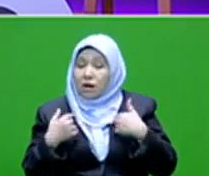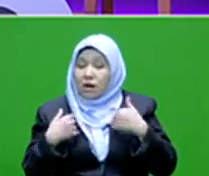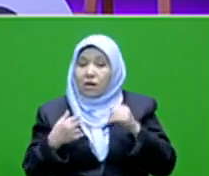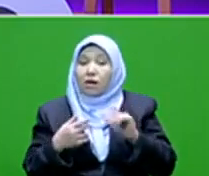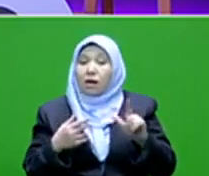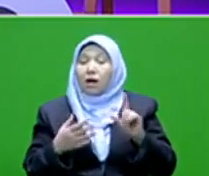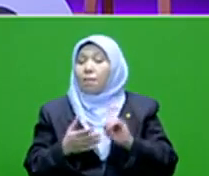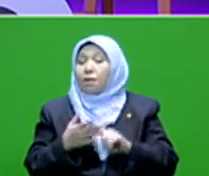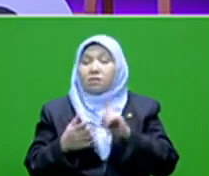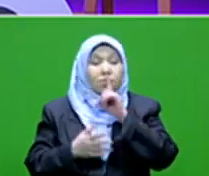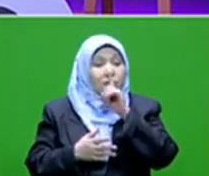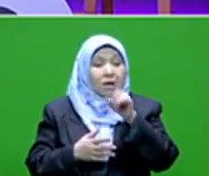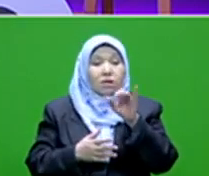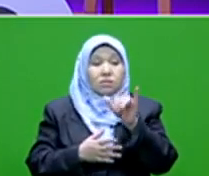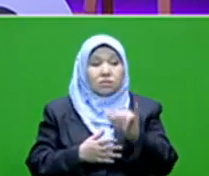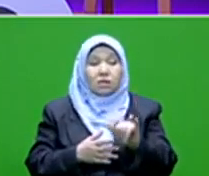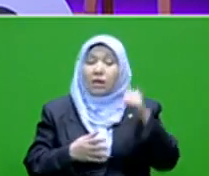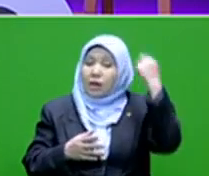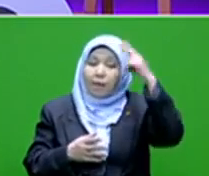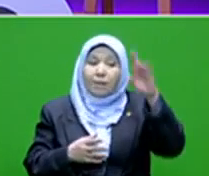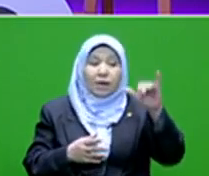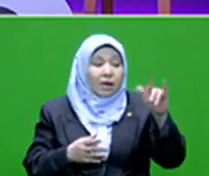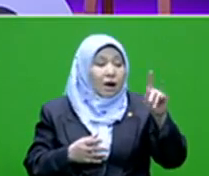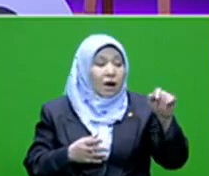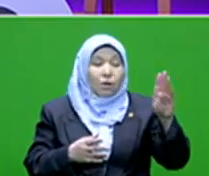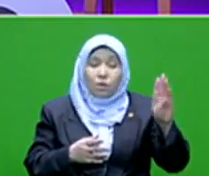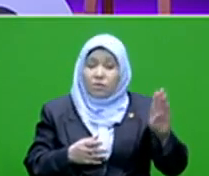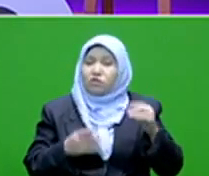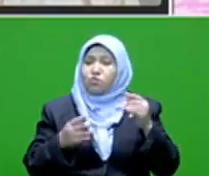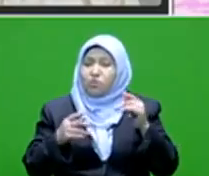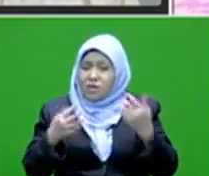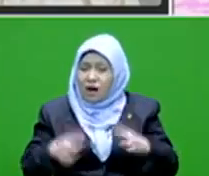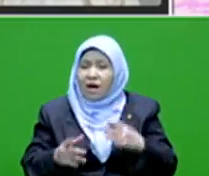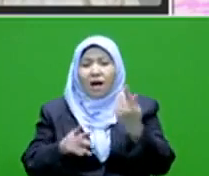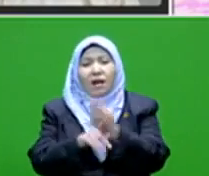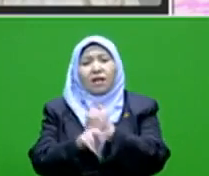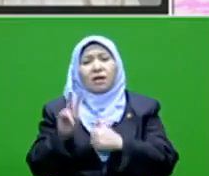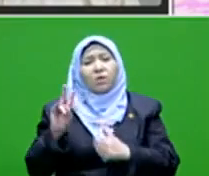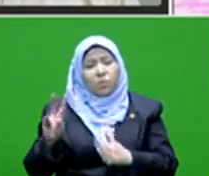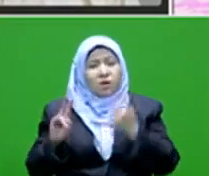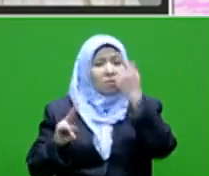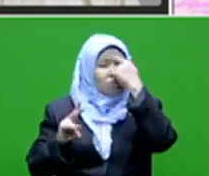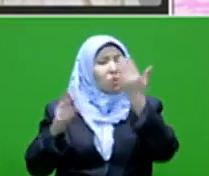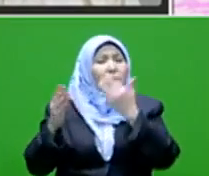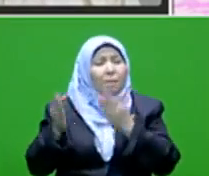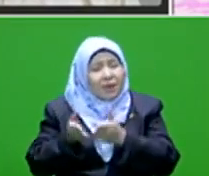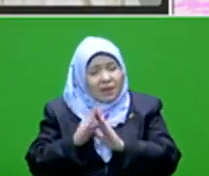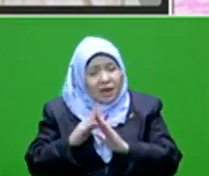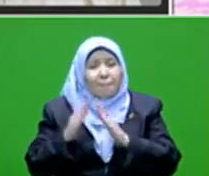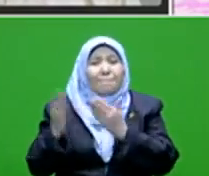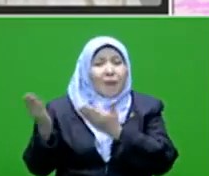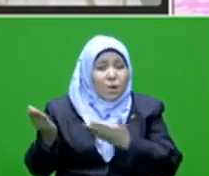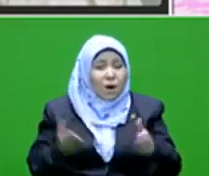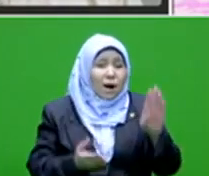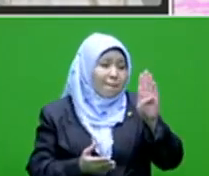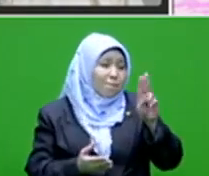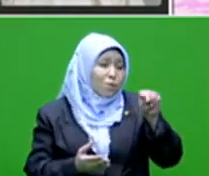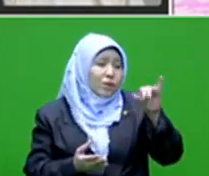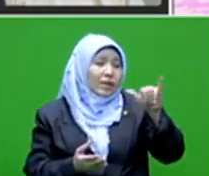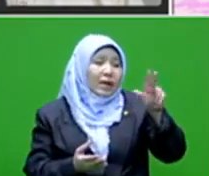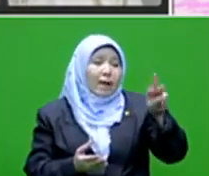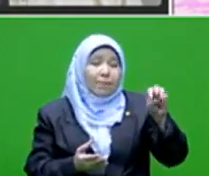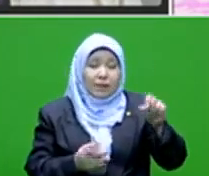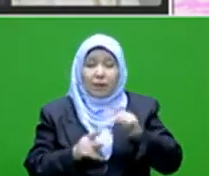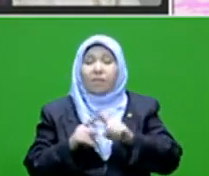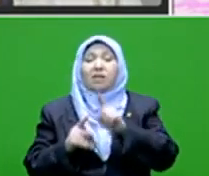Ustaz, sebenarnya Nabi Yaakob walaupun ini dah kali kedua dah anak nak minta untuk bawa pula Bunyamin, tapi rupa-rupanya